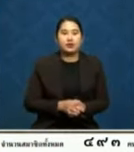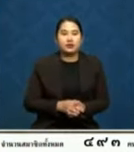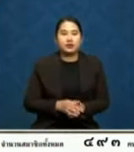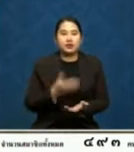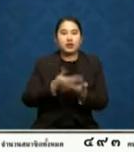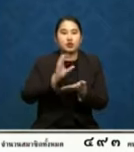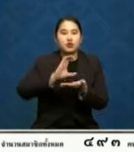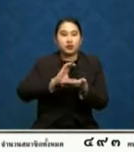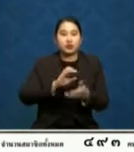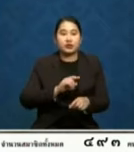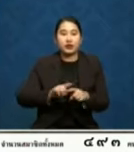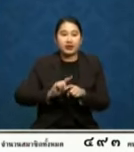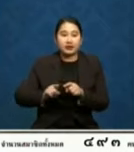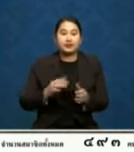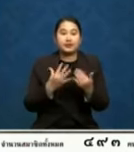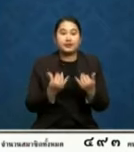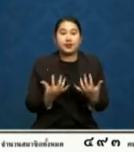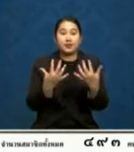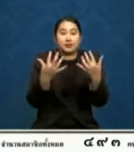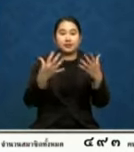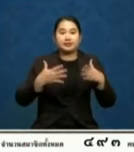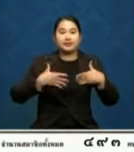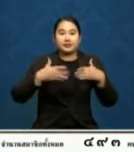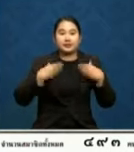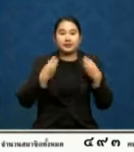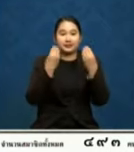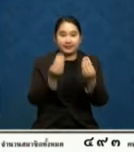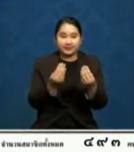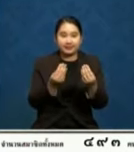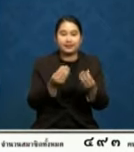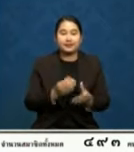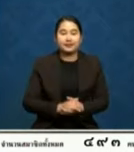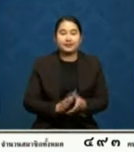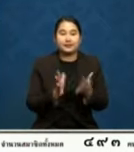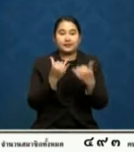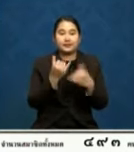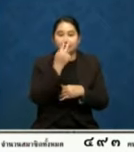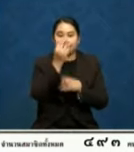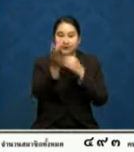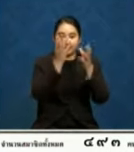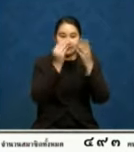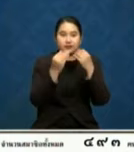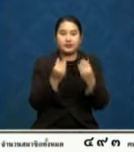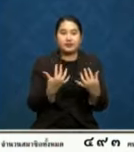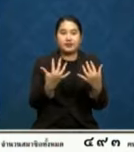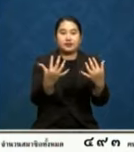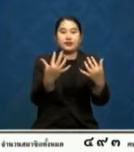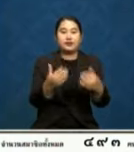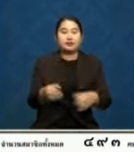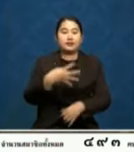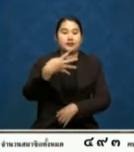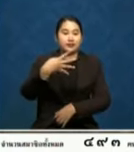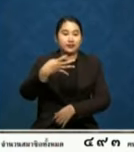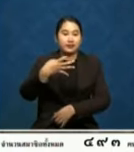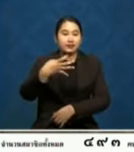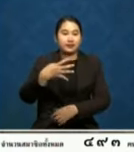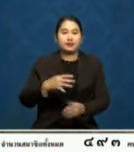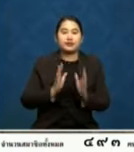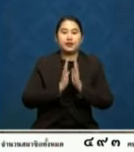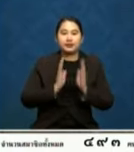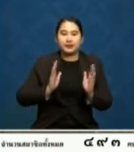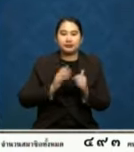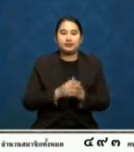กองทุนครับขอต้อนรับทุกท่านซึ่งกำลังนั่งฟังการประชุมอยู่บนชั้น4ครับขอ